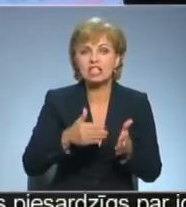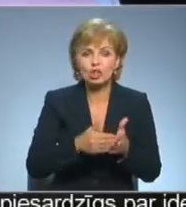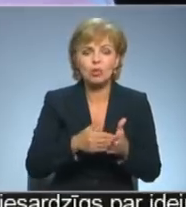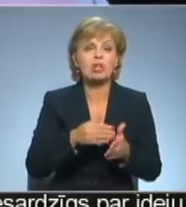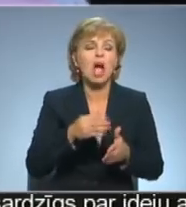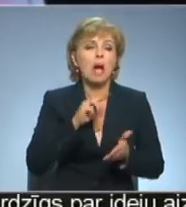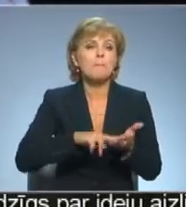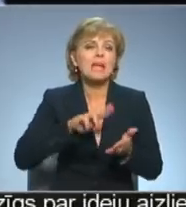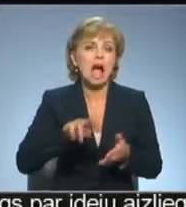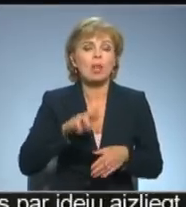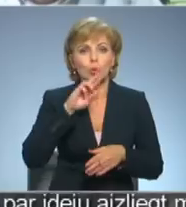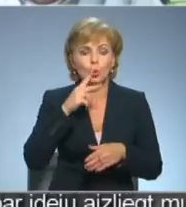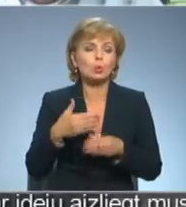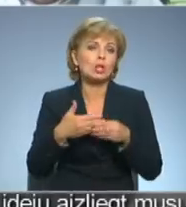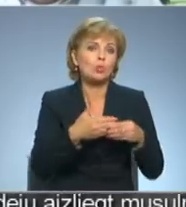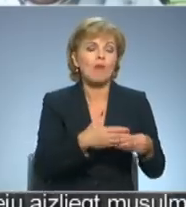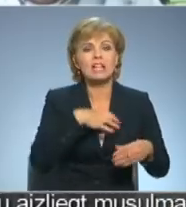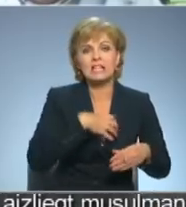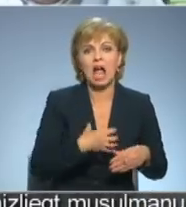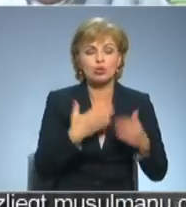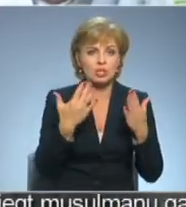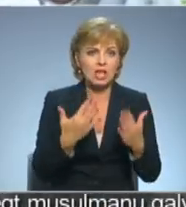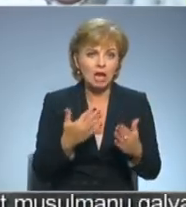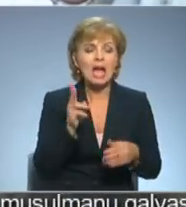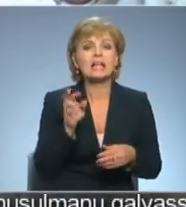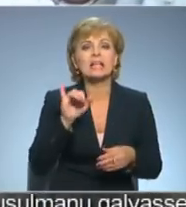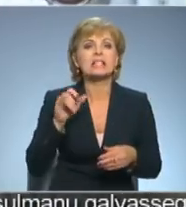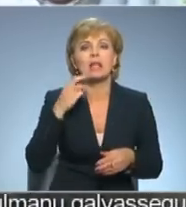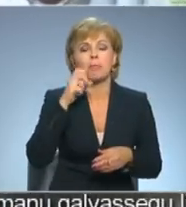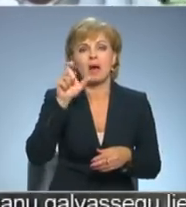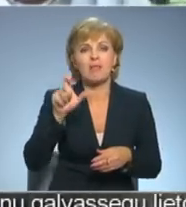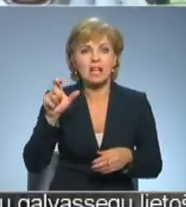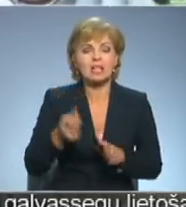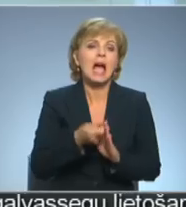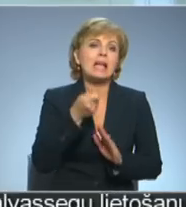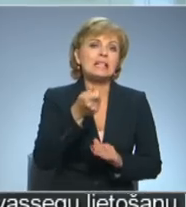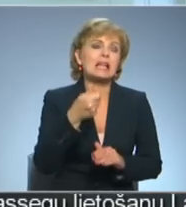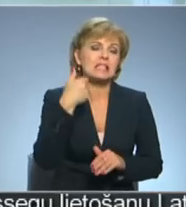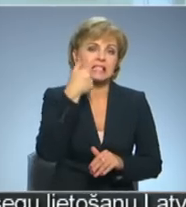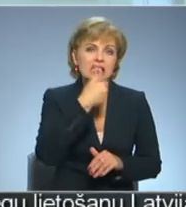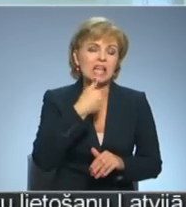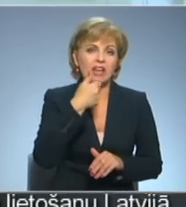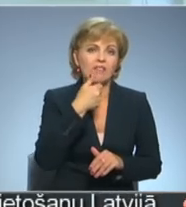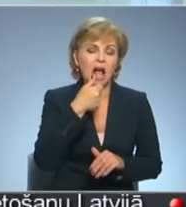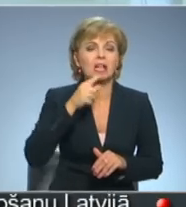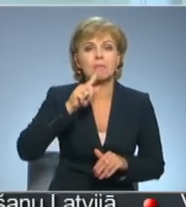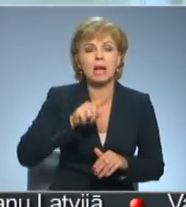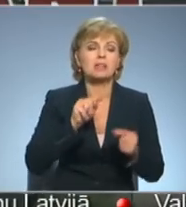pie tik traģiskām sekām. Kristapa vecāki ir nolēmuši tiesās sniegt civilu prasību pret veselības